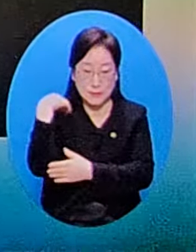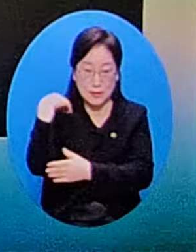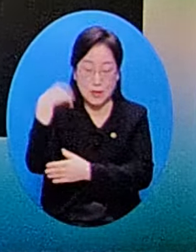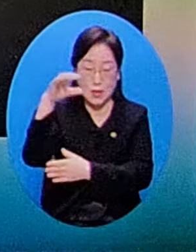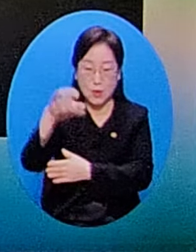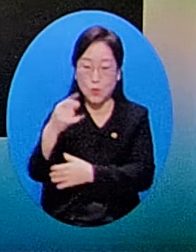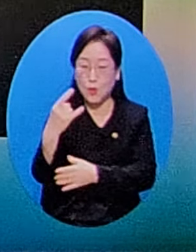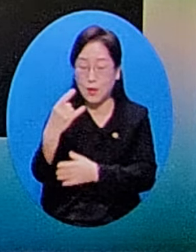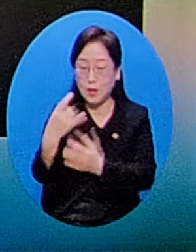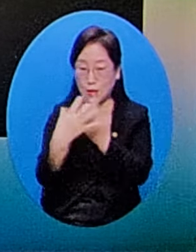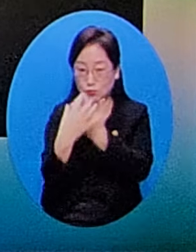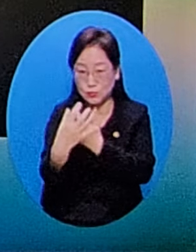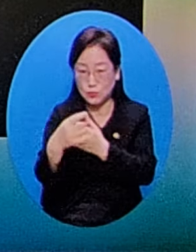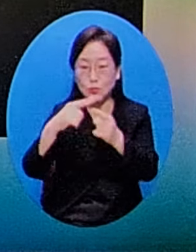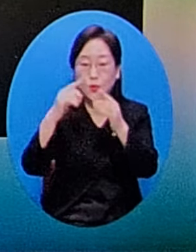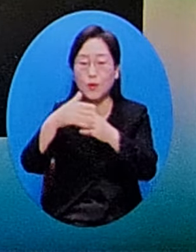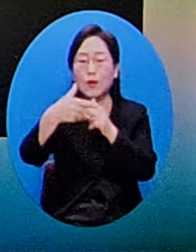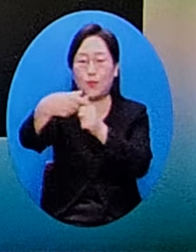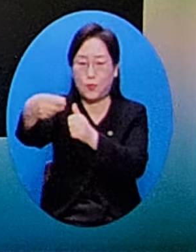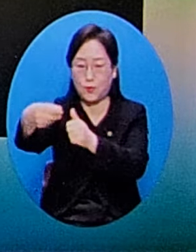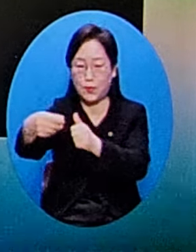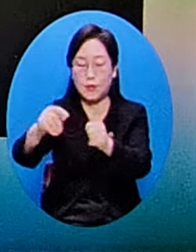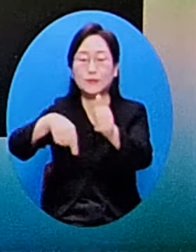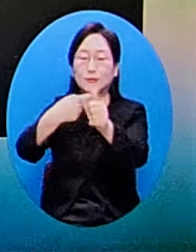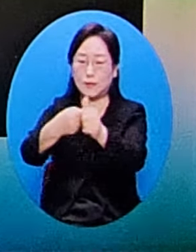회중교회에서 사역하기 시작했습니다. 그런데